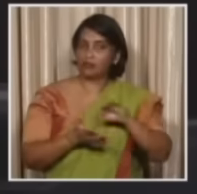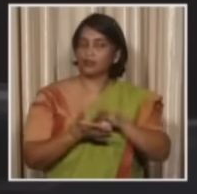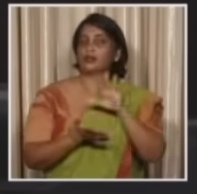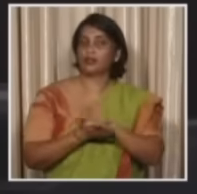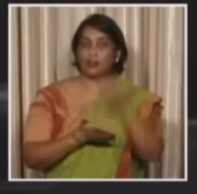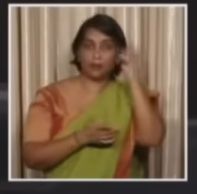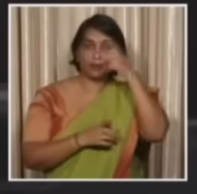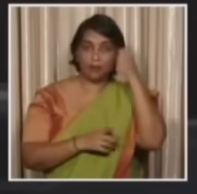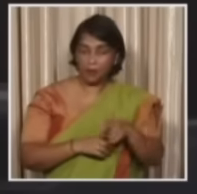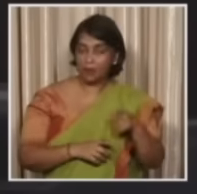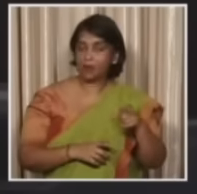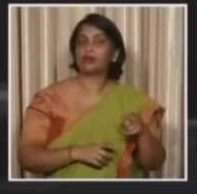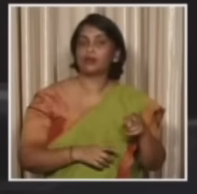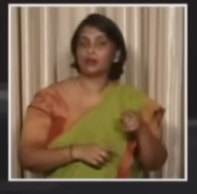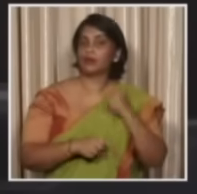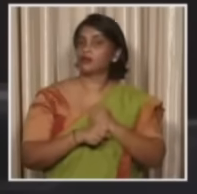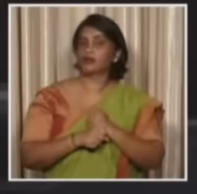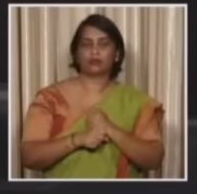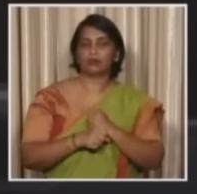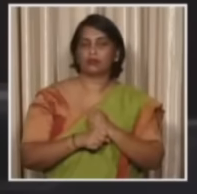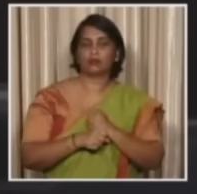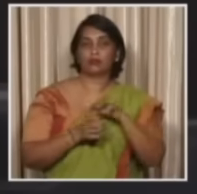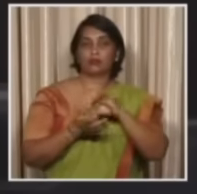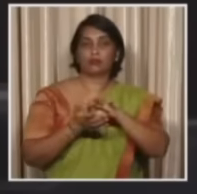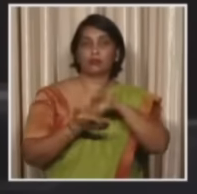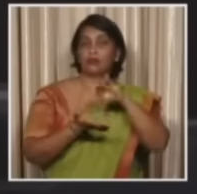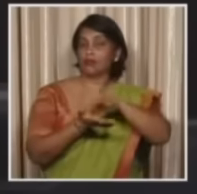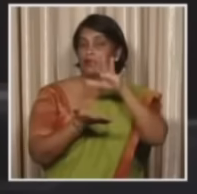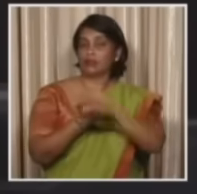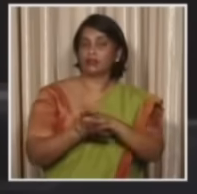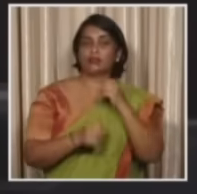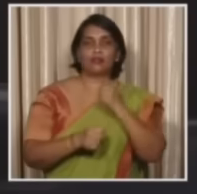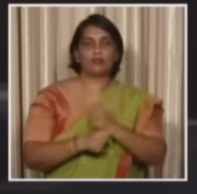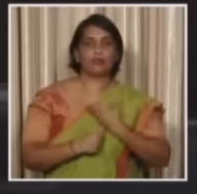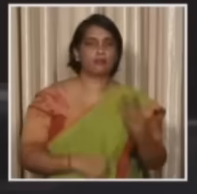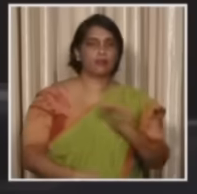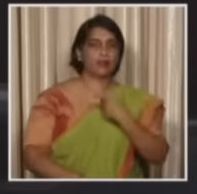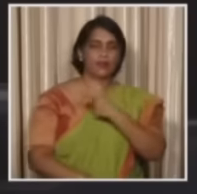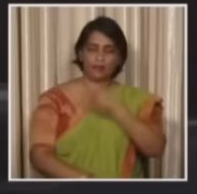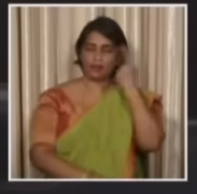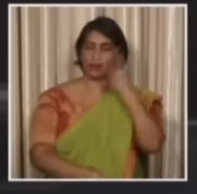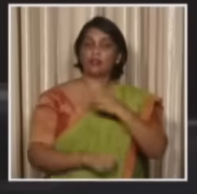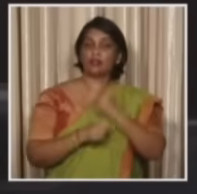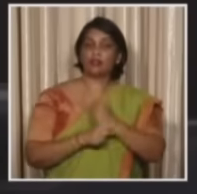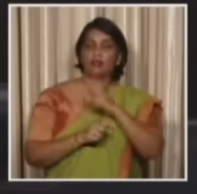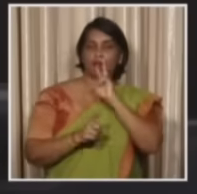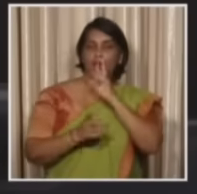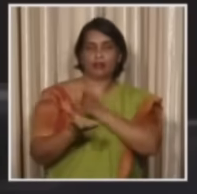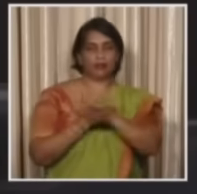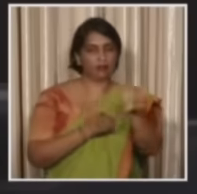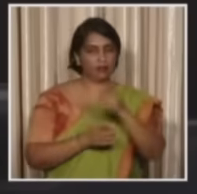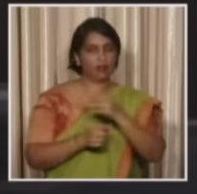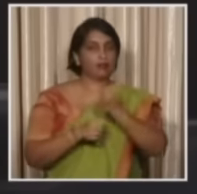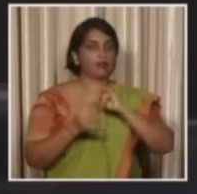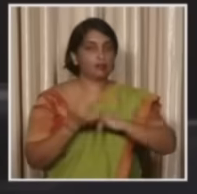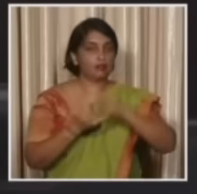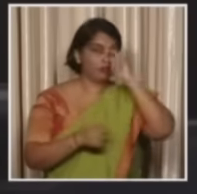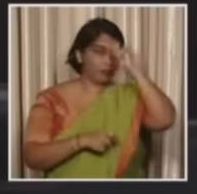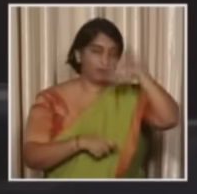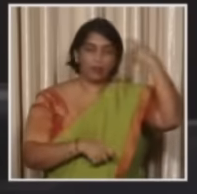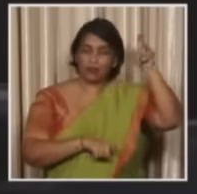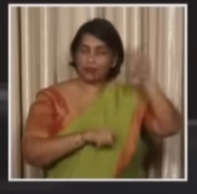හදාගත්ත වැටුප්තලේ ආණ්ඩුව පිහිටවන්න ආණ්ඩුව සමත් වුණේ නැහැ. ආණ්ඩුව ඒව රැවට්ටුවා. ග්‍රාමසේවක